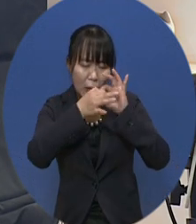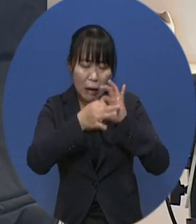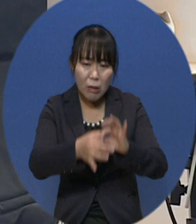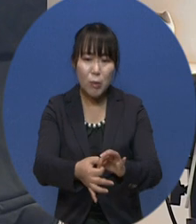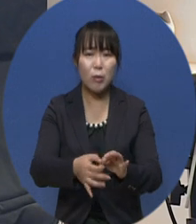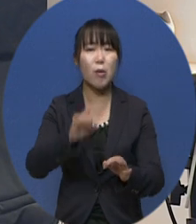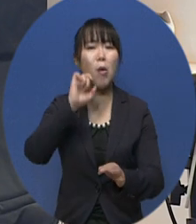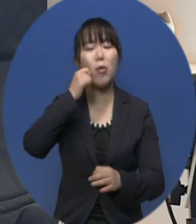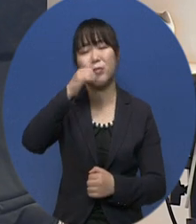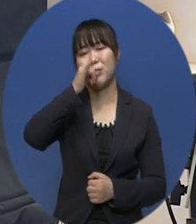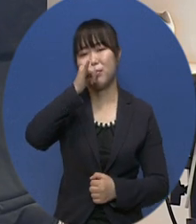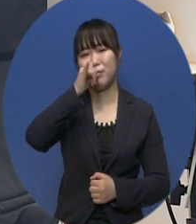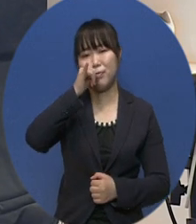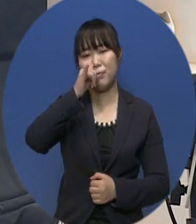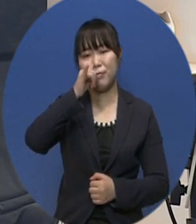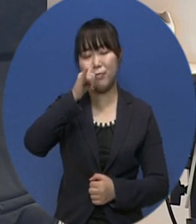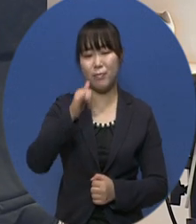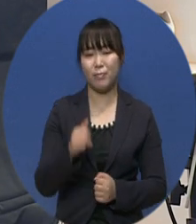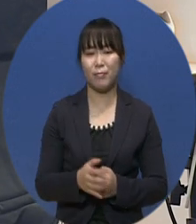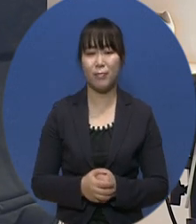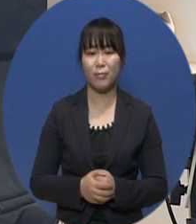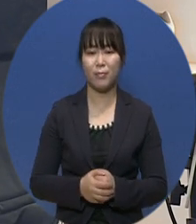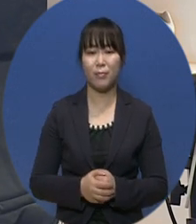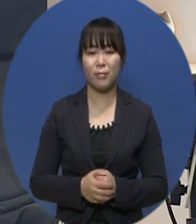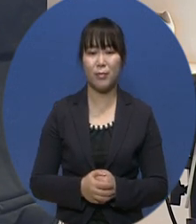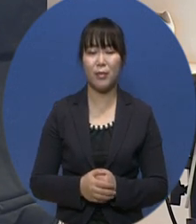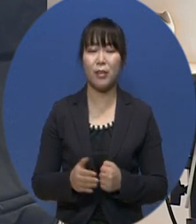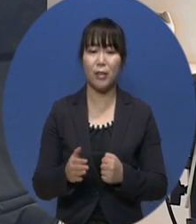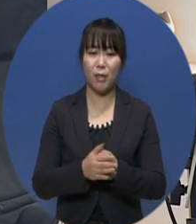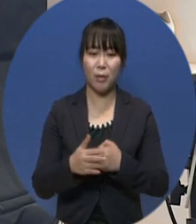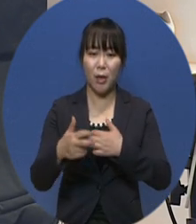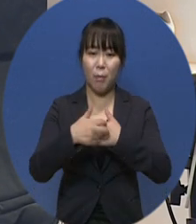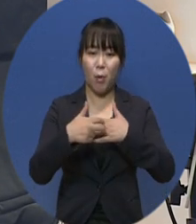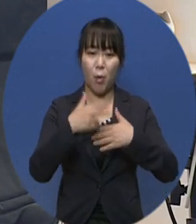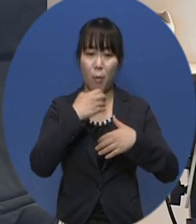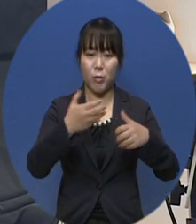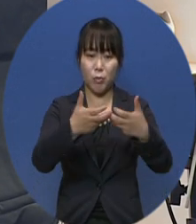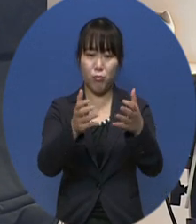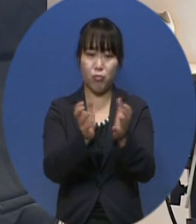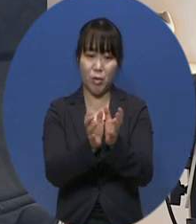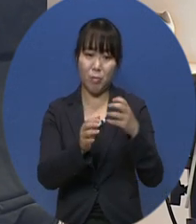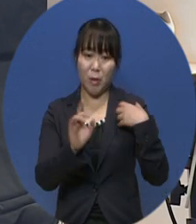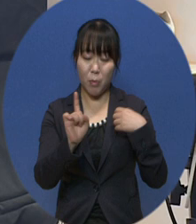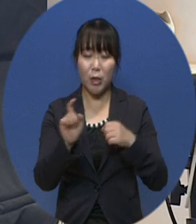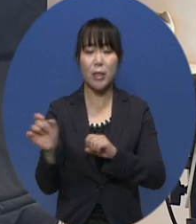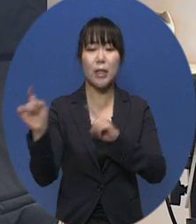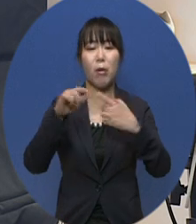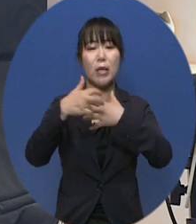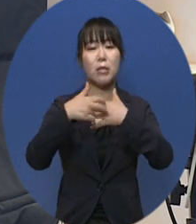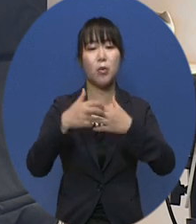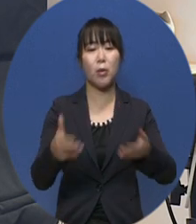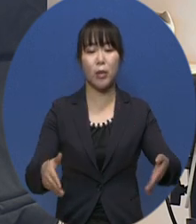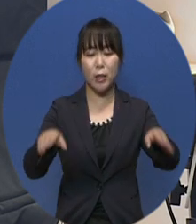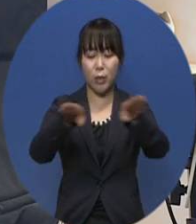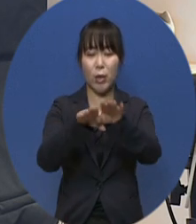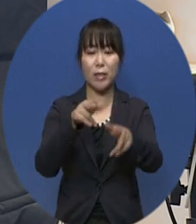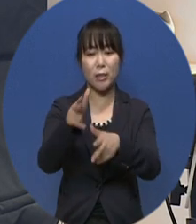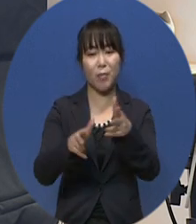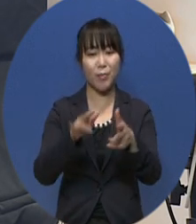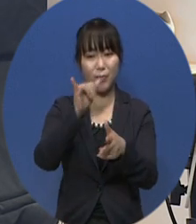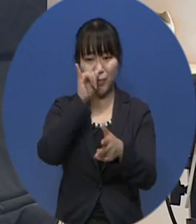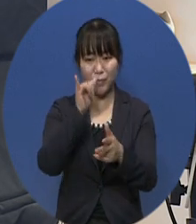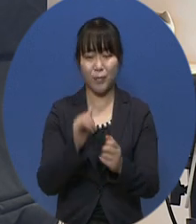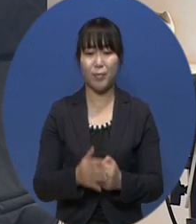좀 어려움은 있습니다. 이제 네. 어려움은 있는데, 그래서 이제 보건복지부에서 요새 이제 하고 있는 게 재활의료기관 사업이 있는데요. 네.